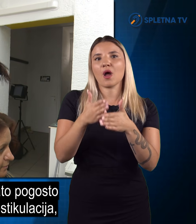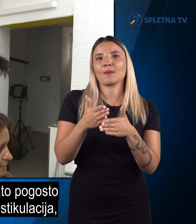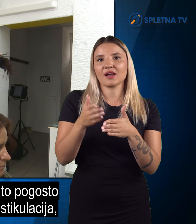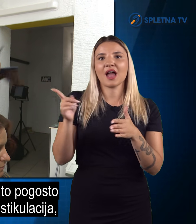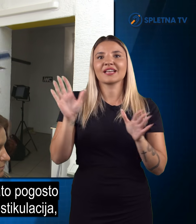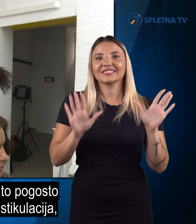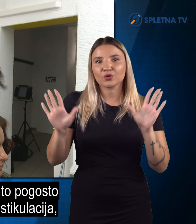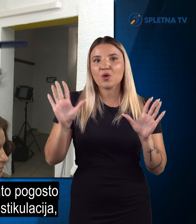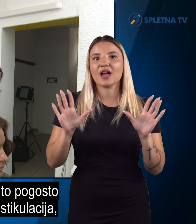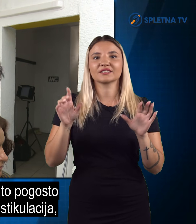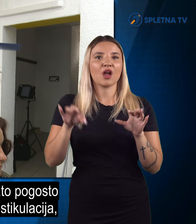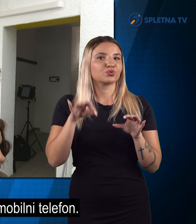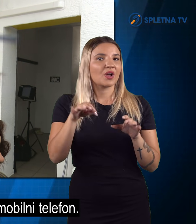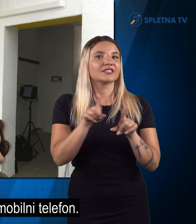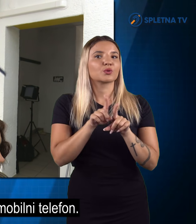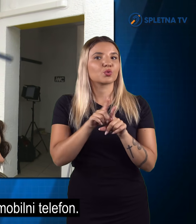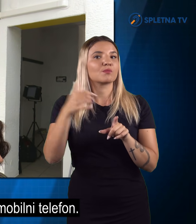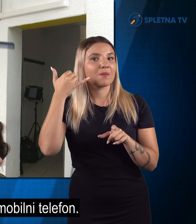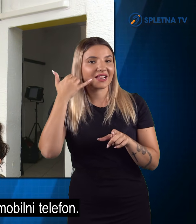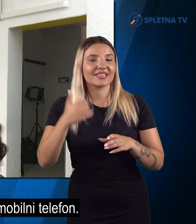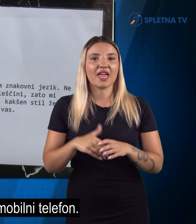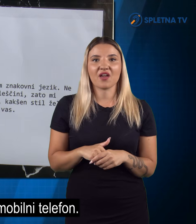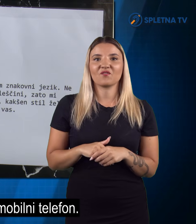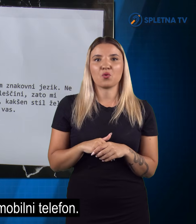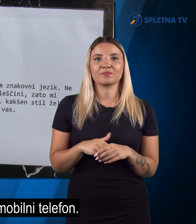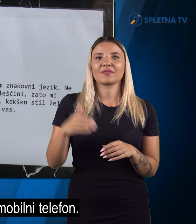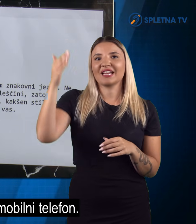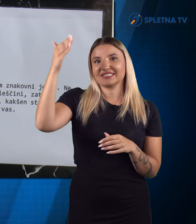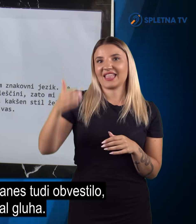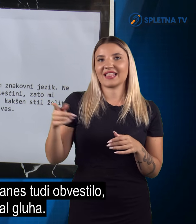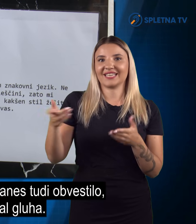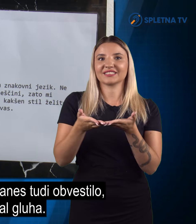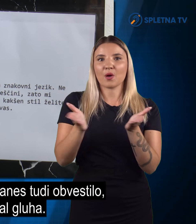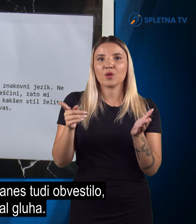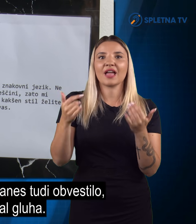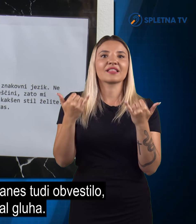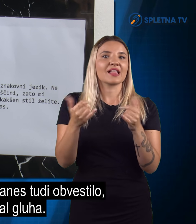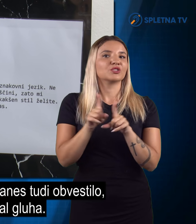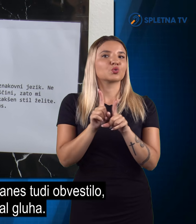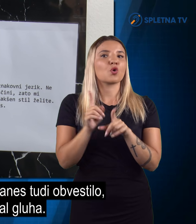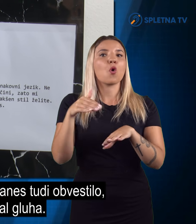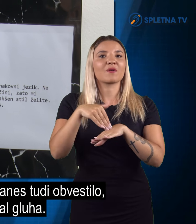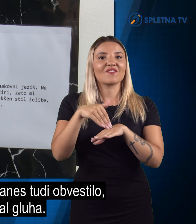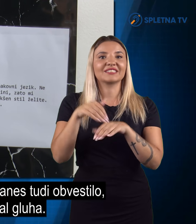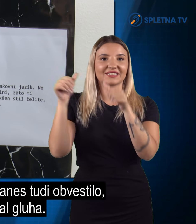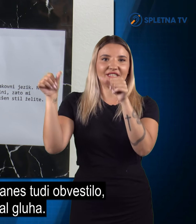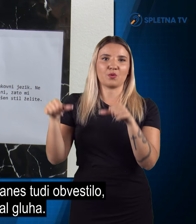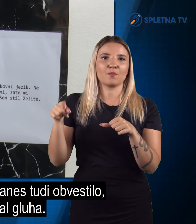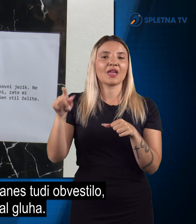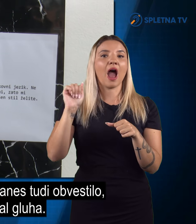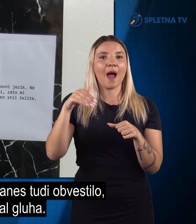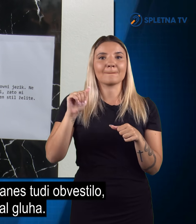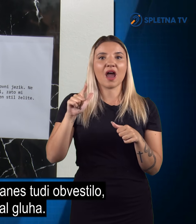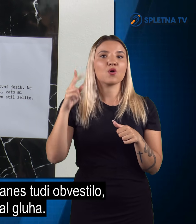pomaga gestikulacija, včasih pa tudi mobilni telefon. Na steni salona je danes tudi obvestilo, da je